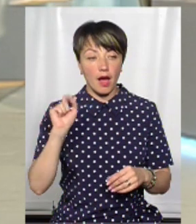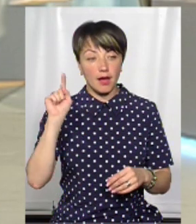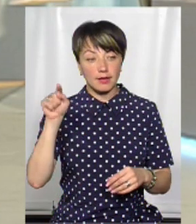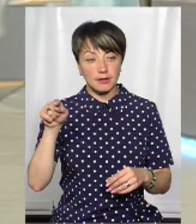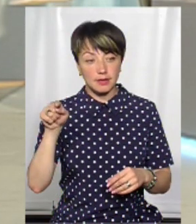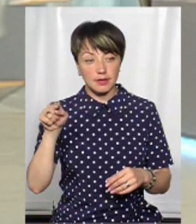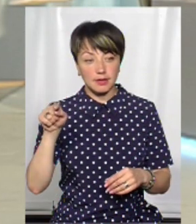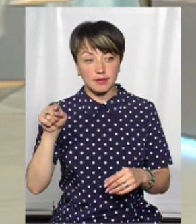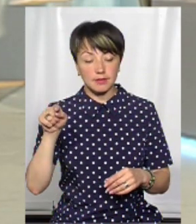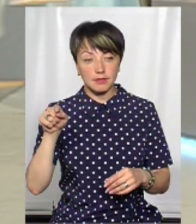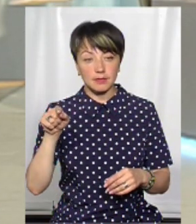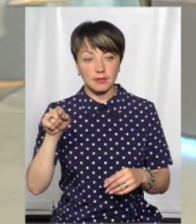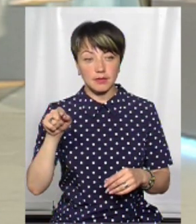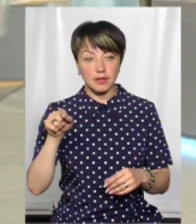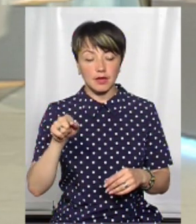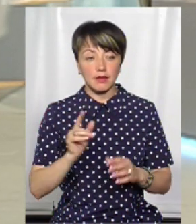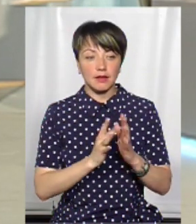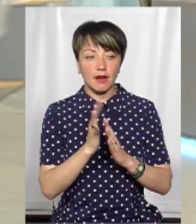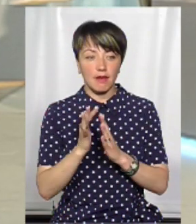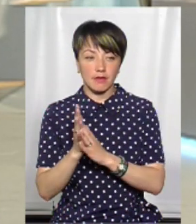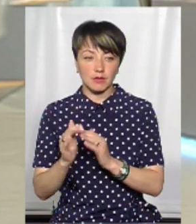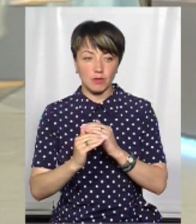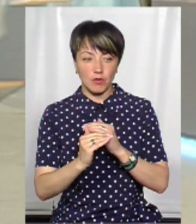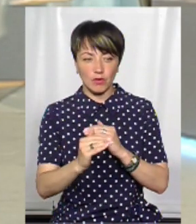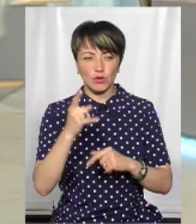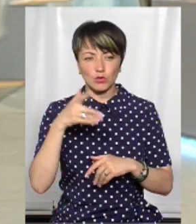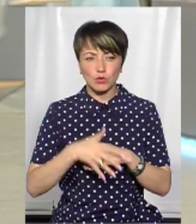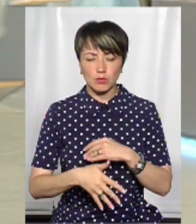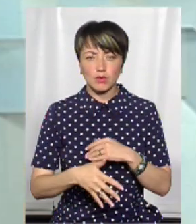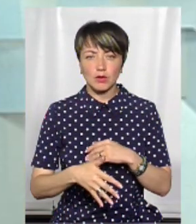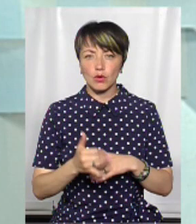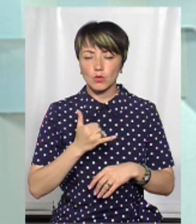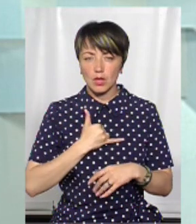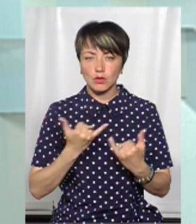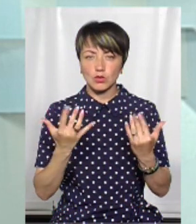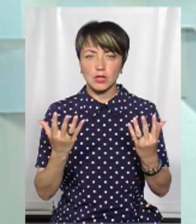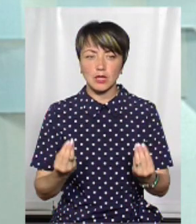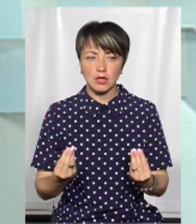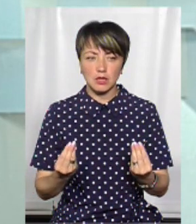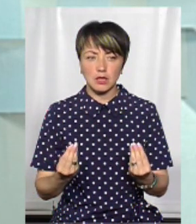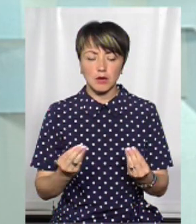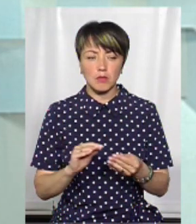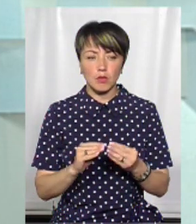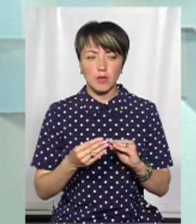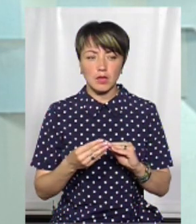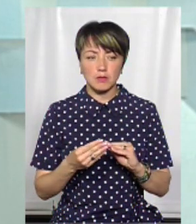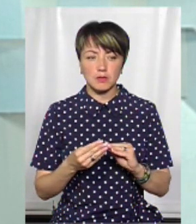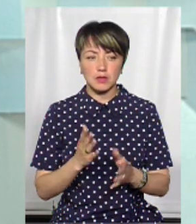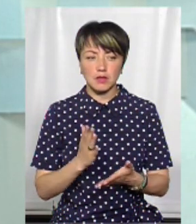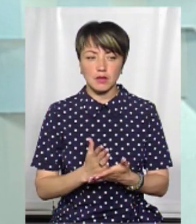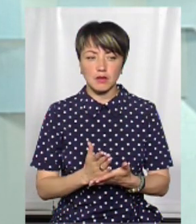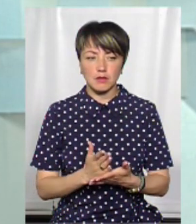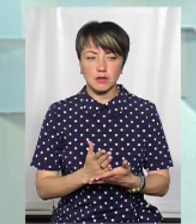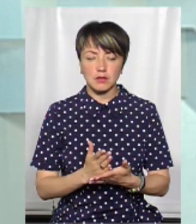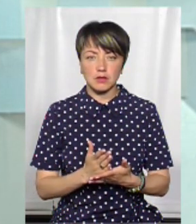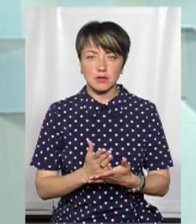там у нас, наскільки мені відомо, трав'янистий покров. Ну, щоб ви собі розуміли, у нас на сьогоднішній день стоїть проблема